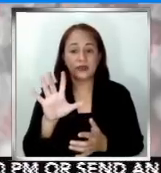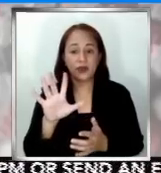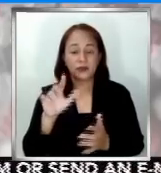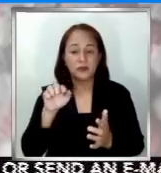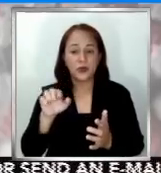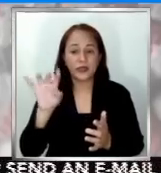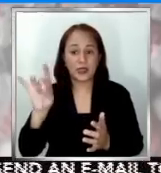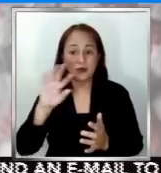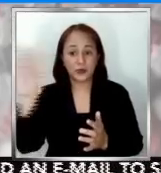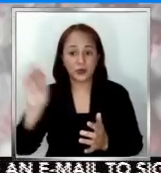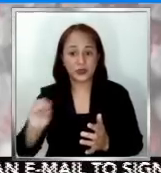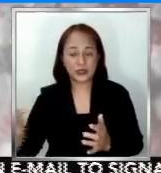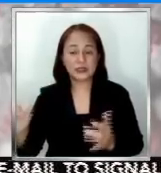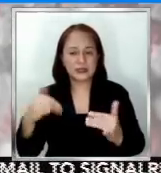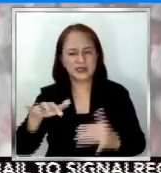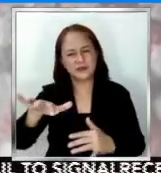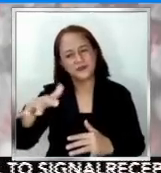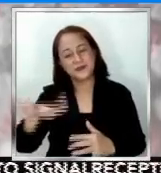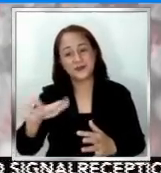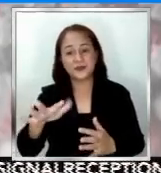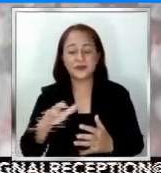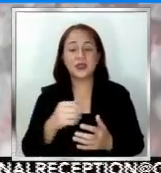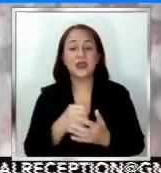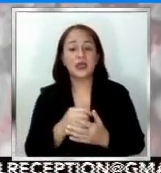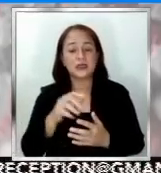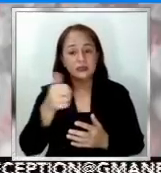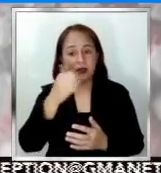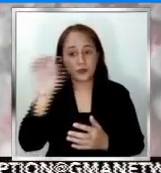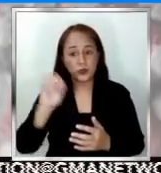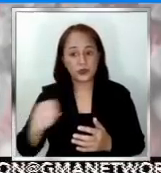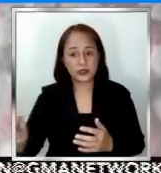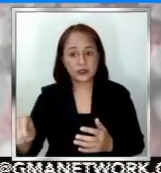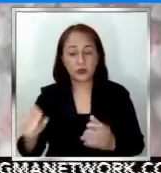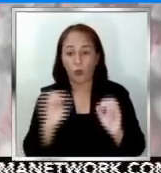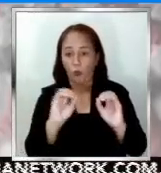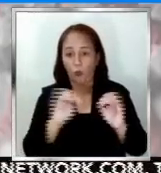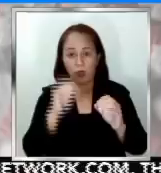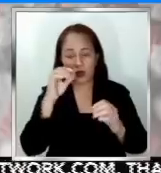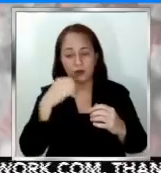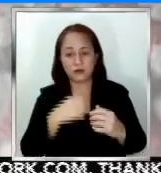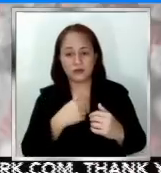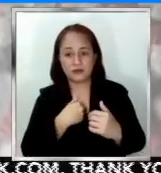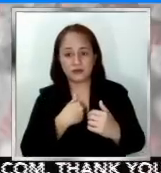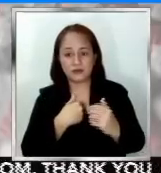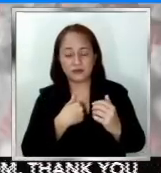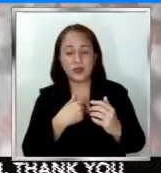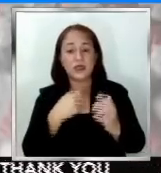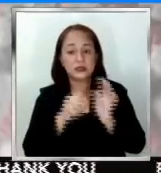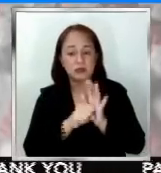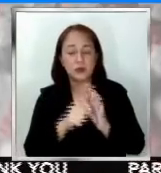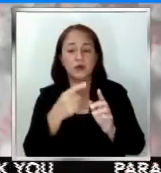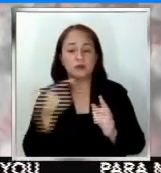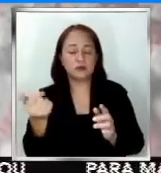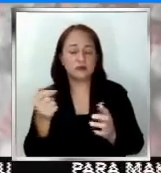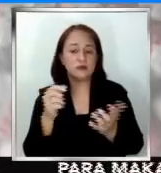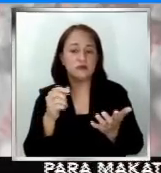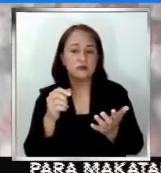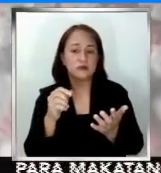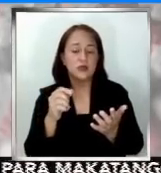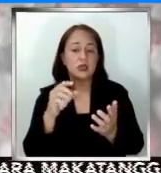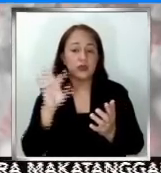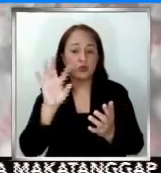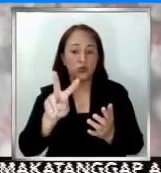85.8% ang may mild symptoms, 10% ang asymptomatic, habang 1.3% ang severe at 2.9%